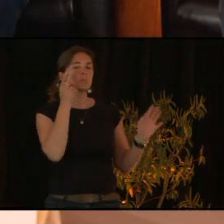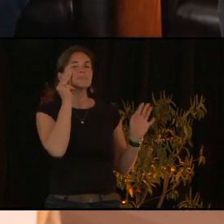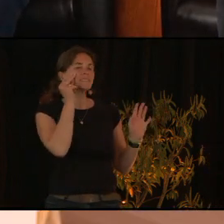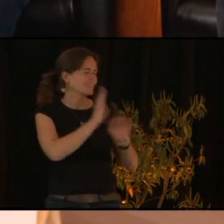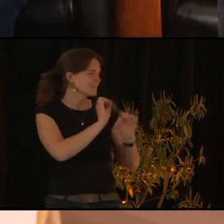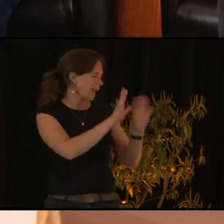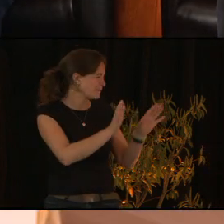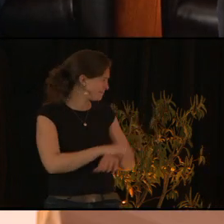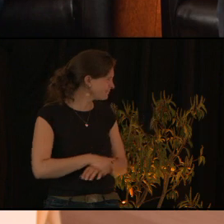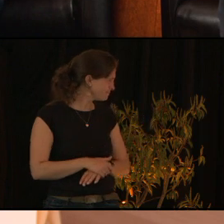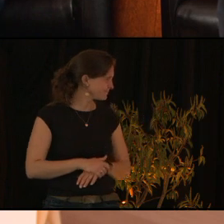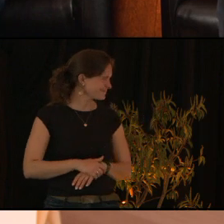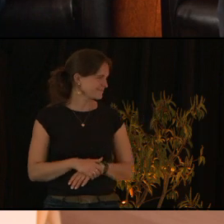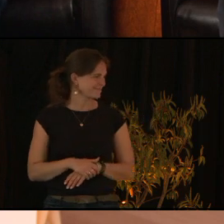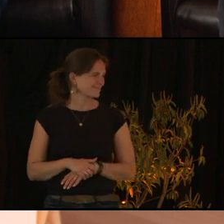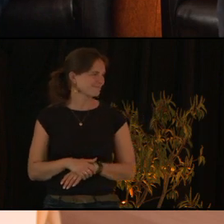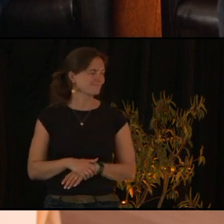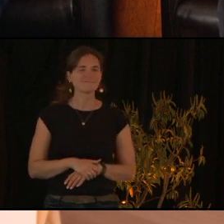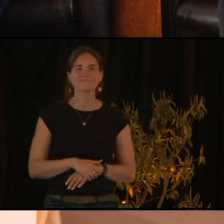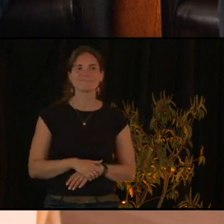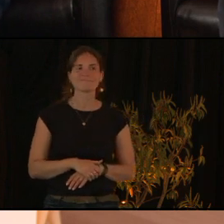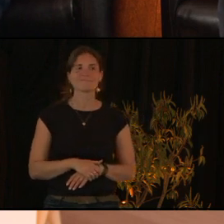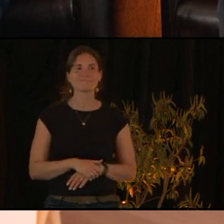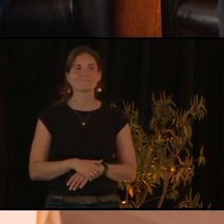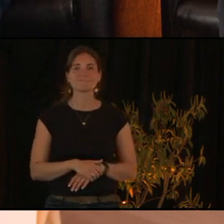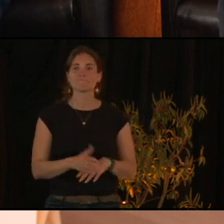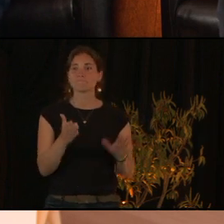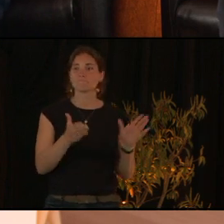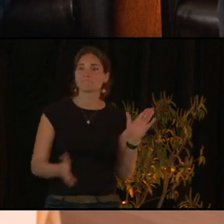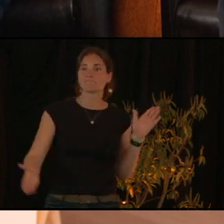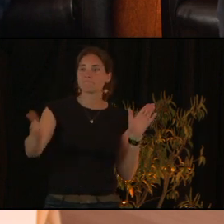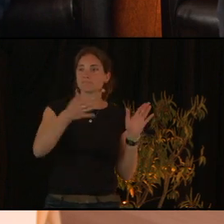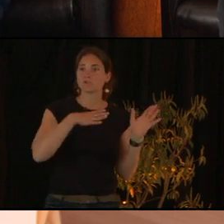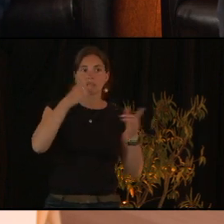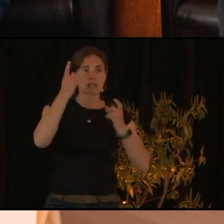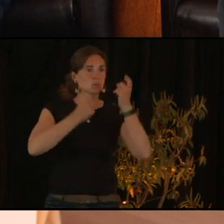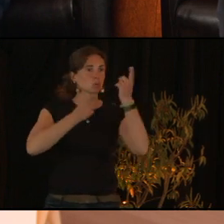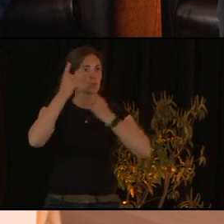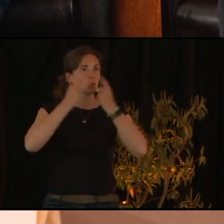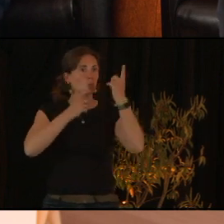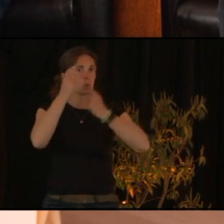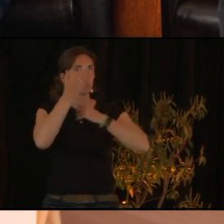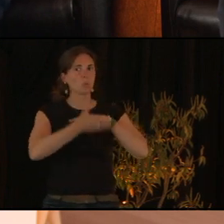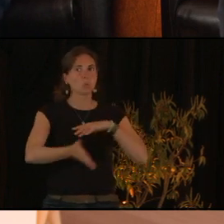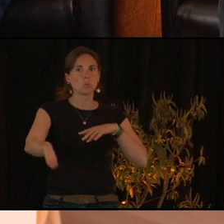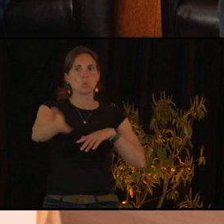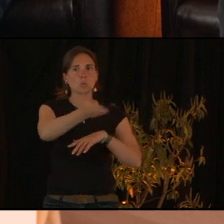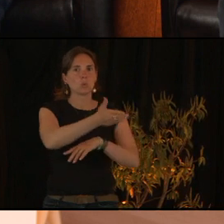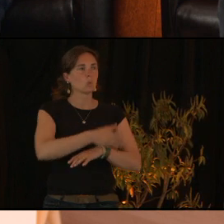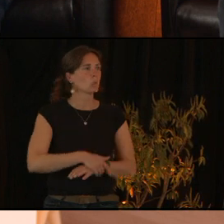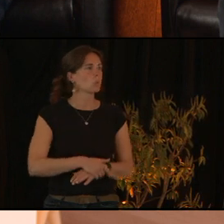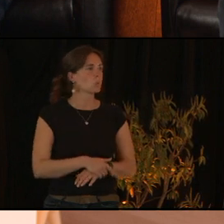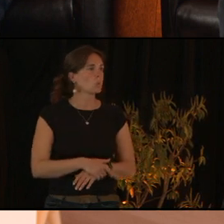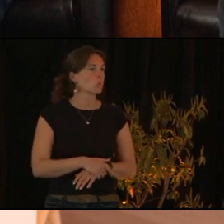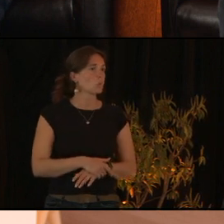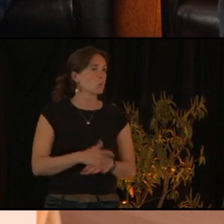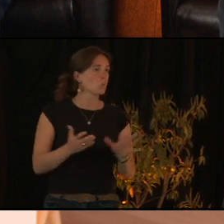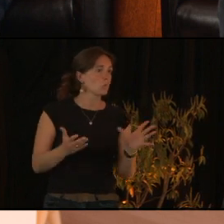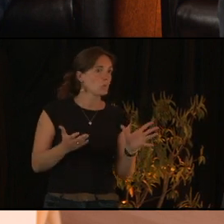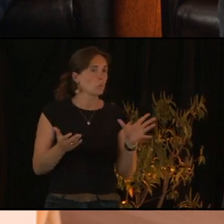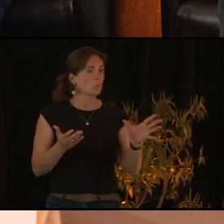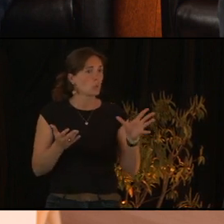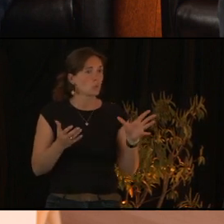peut, selon si on est plutôt plongeur profond ou plongeur moins profond, on peut trouver de son des habitants à chacun des